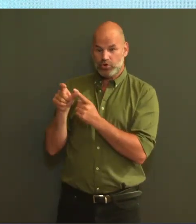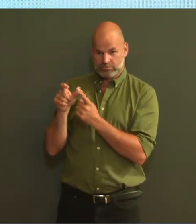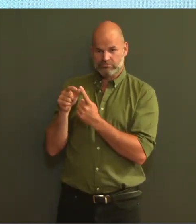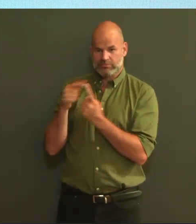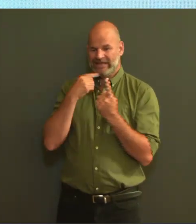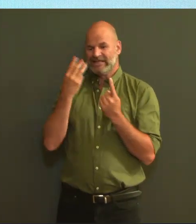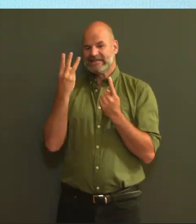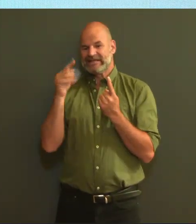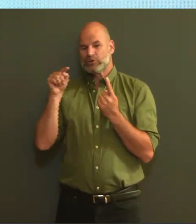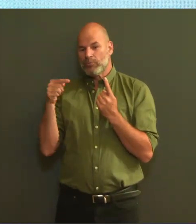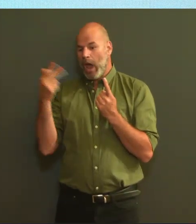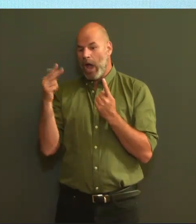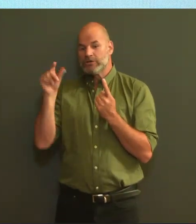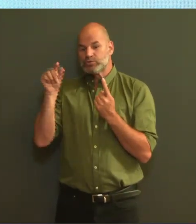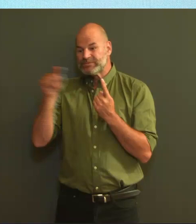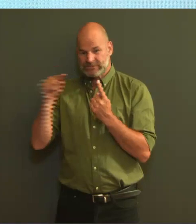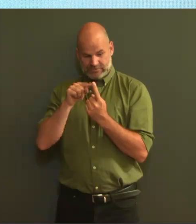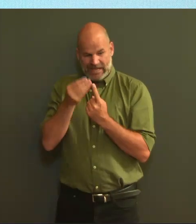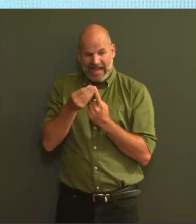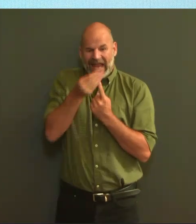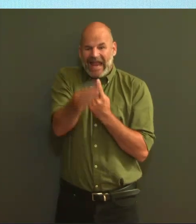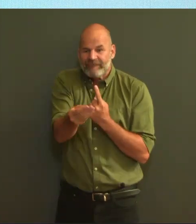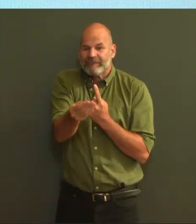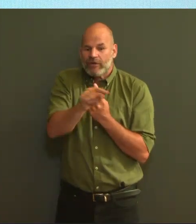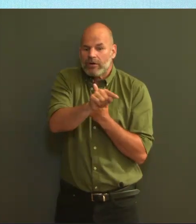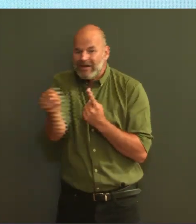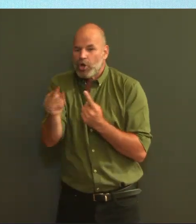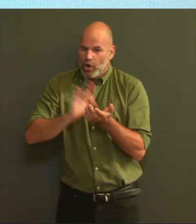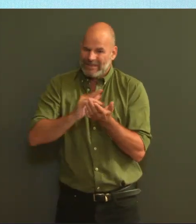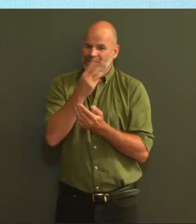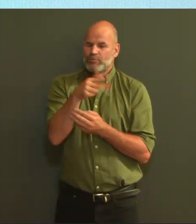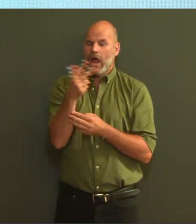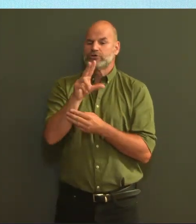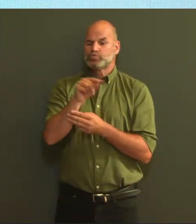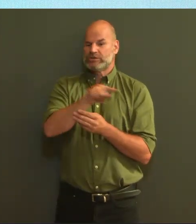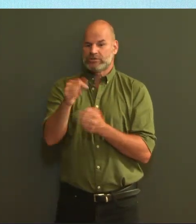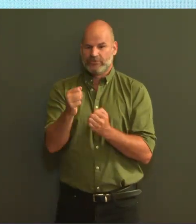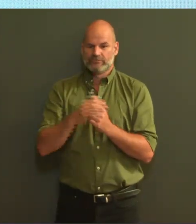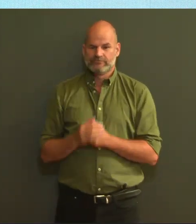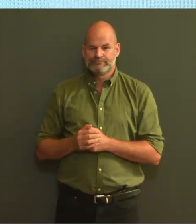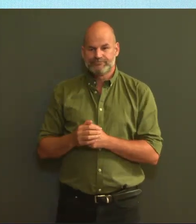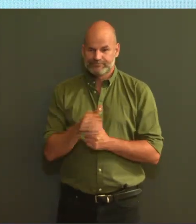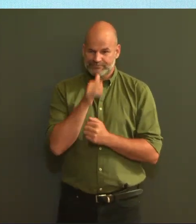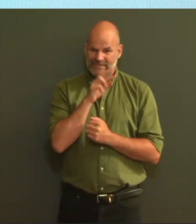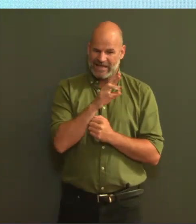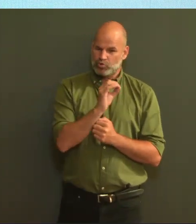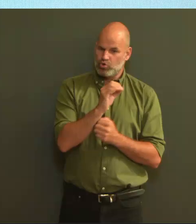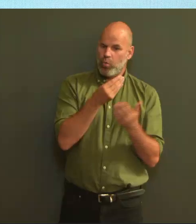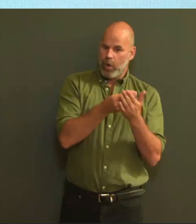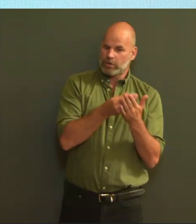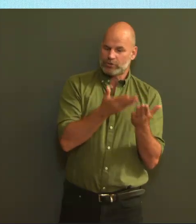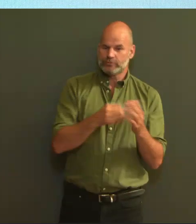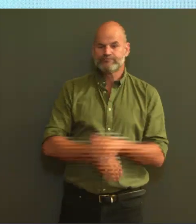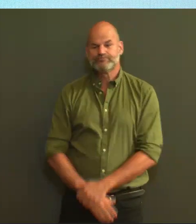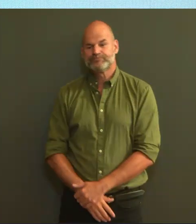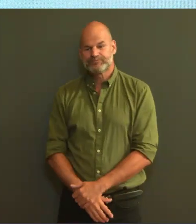Er bestaat ook nog zoiets als het effectief reproductiegetal, of de RT-waarde. Dit getal